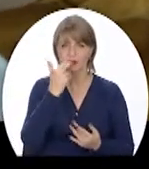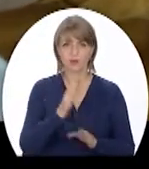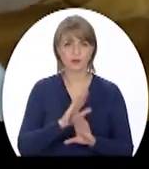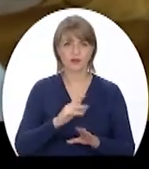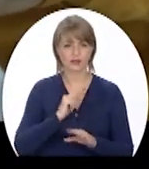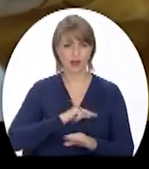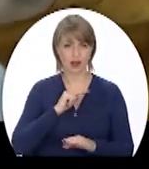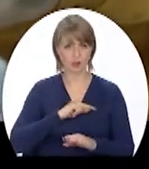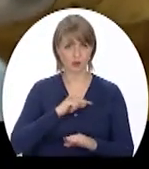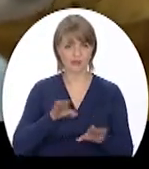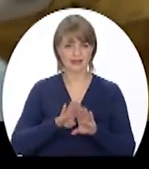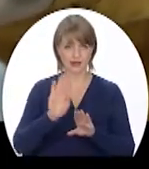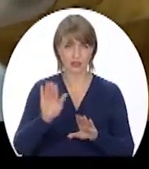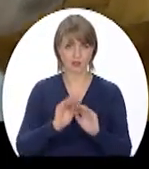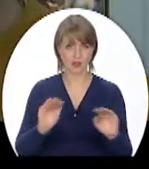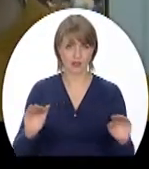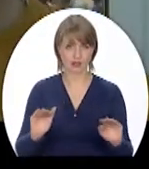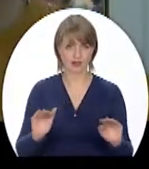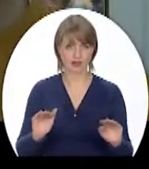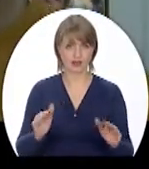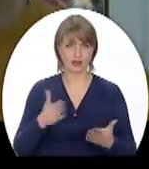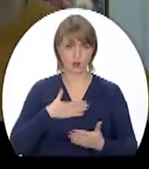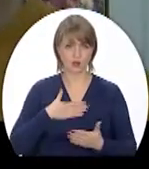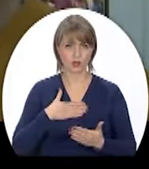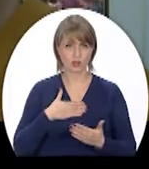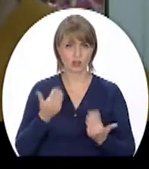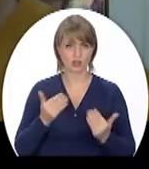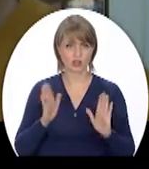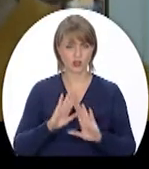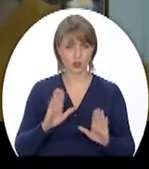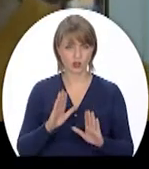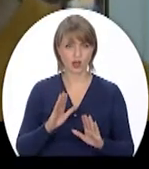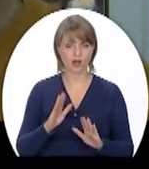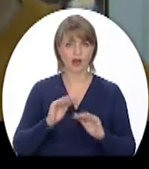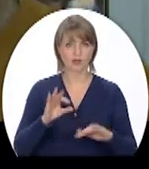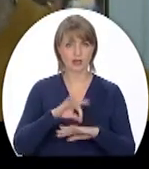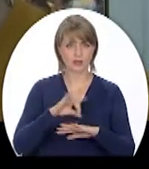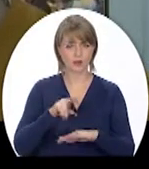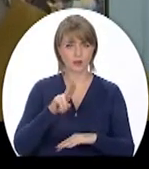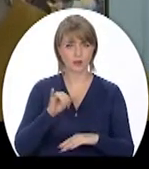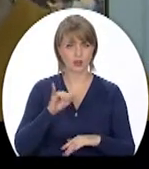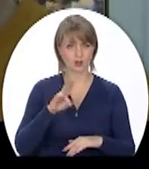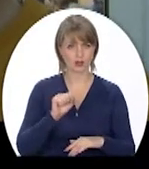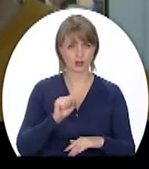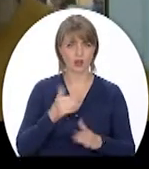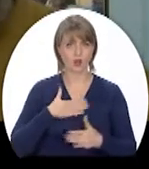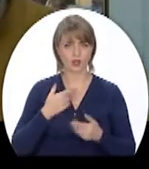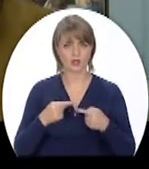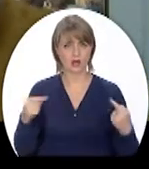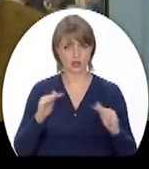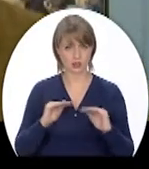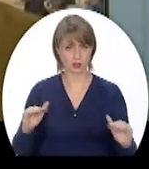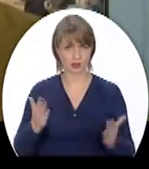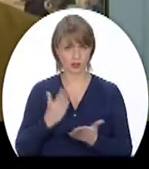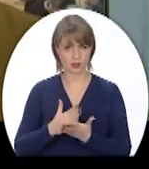не привыкли работать с такими ребятами. И у нас же сейчас не только ребята с синдромом Дауна приходят на занятия, у